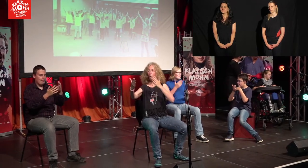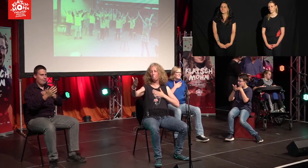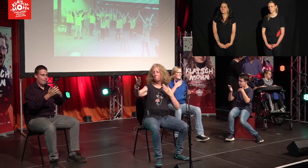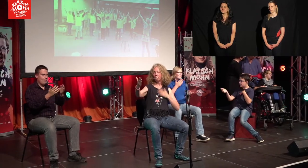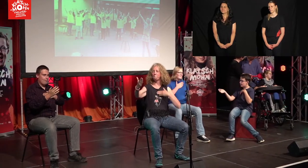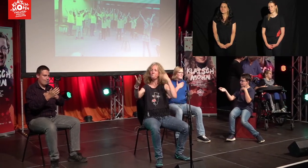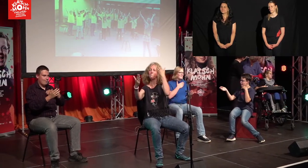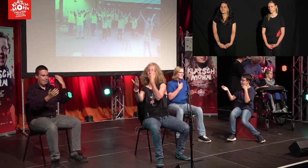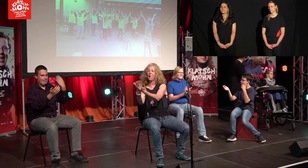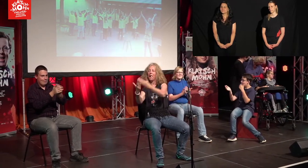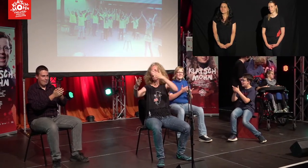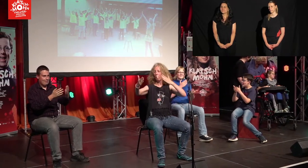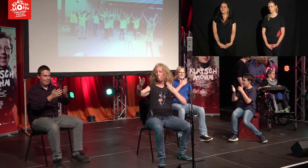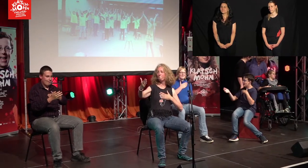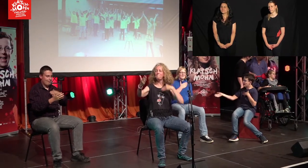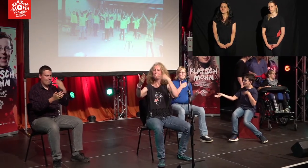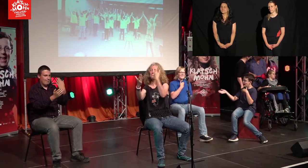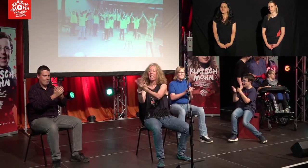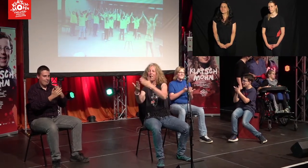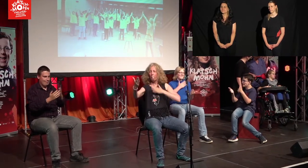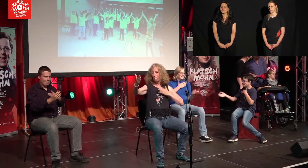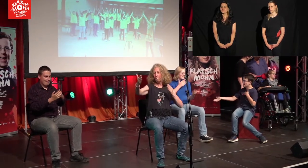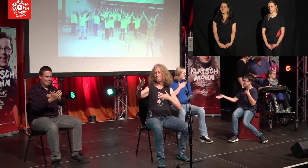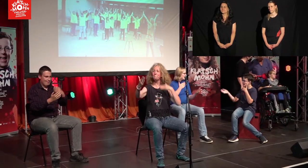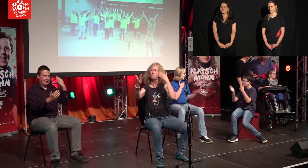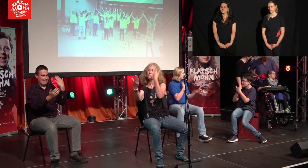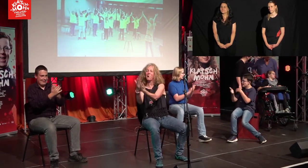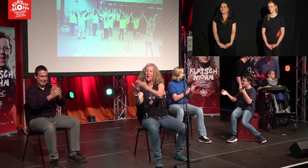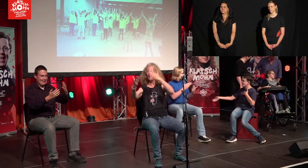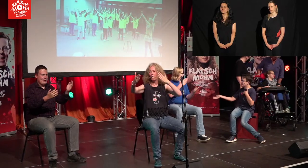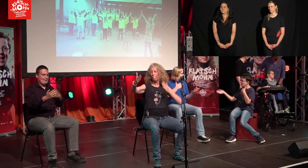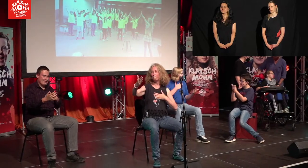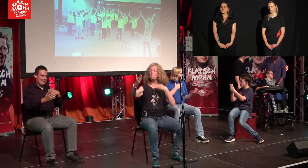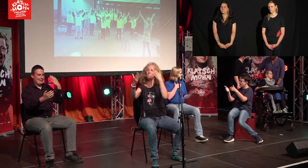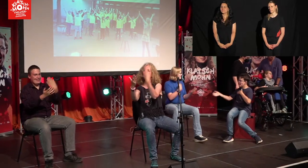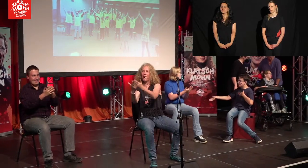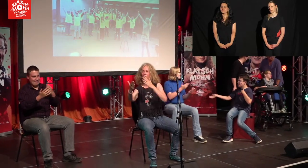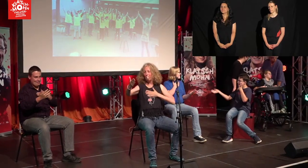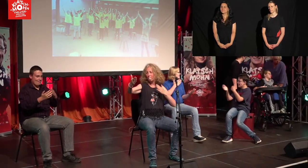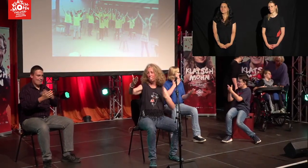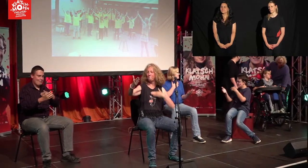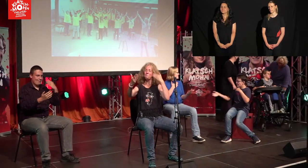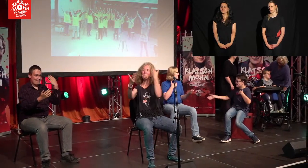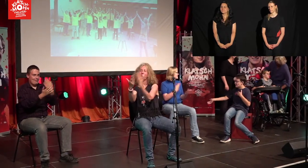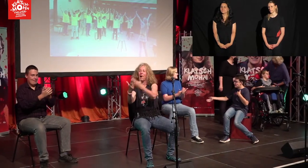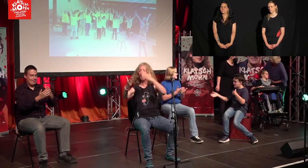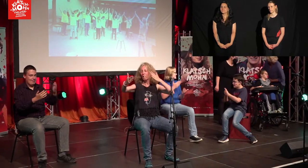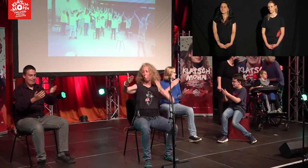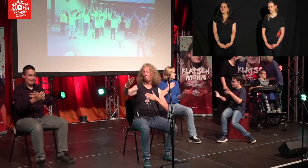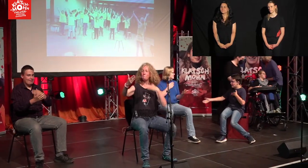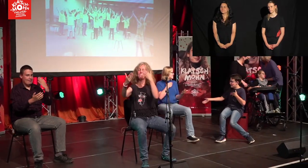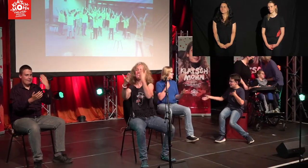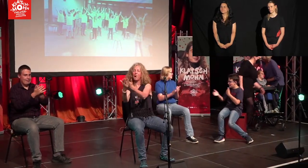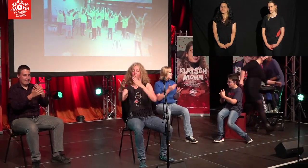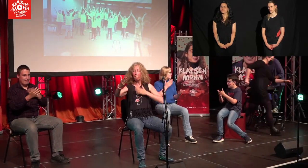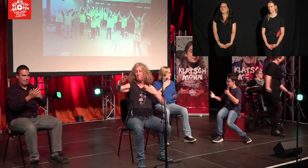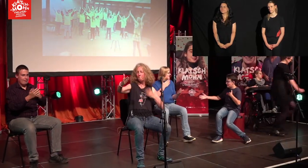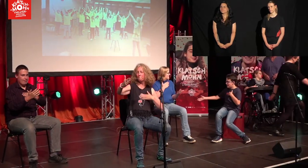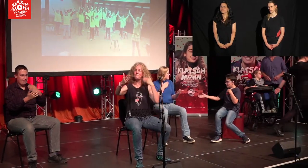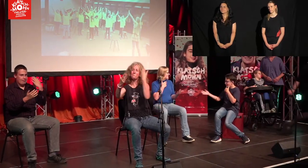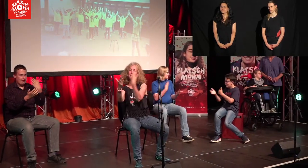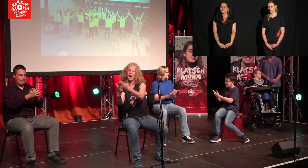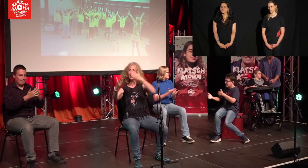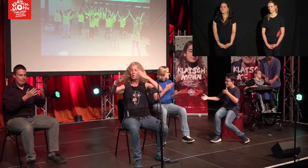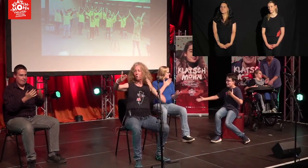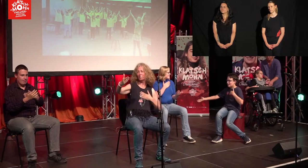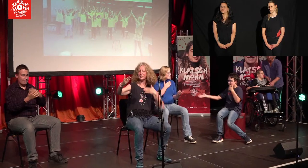m-ba, m-ba, m-ba, m-ba, m-ba, m-ba, m-ba,